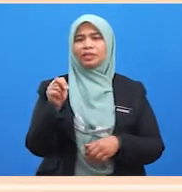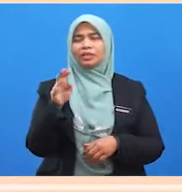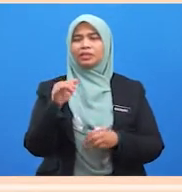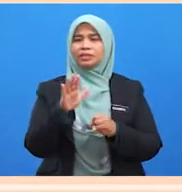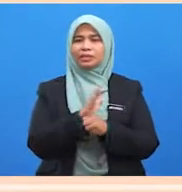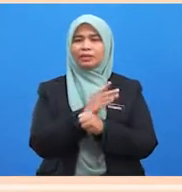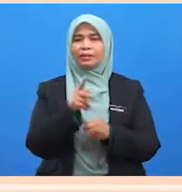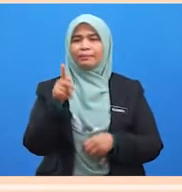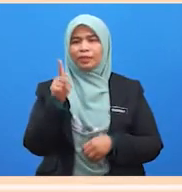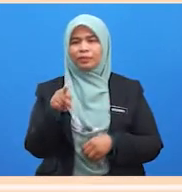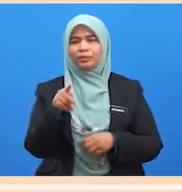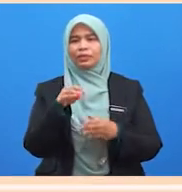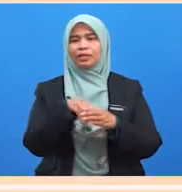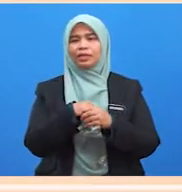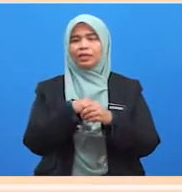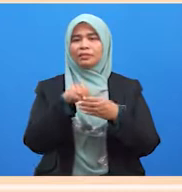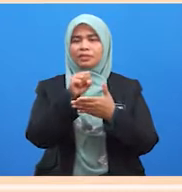dalam sektor pelancongan?